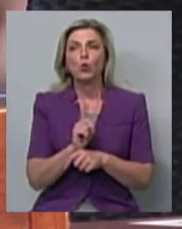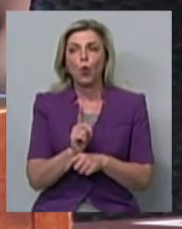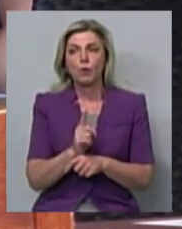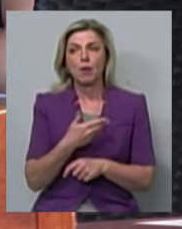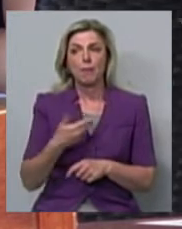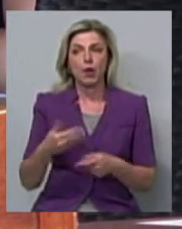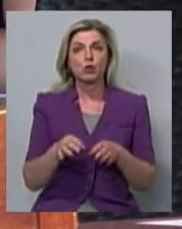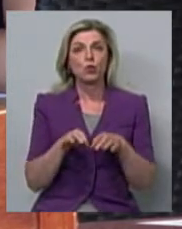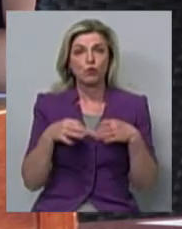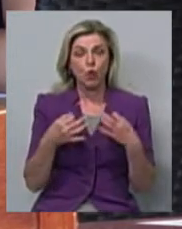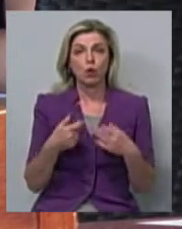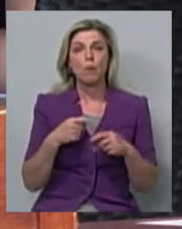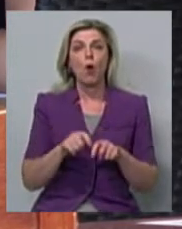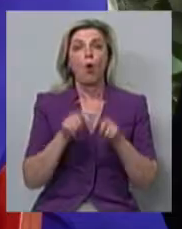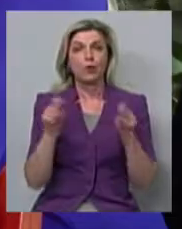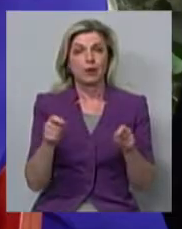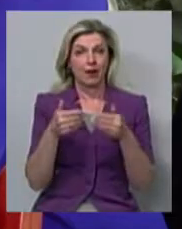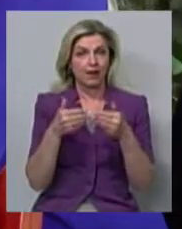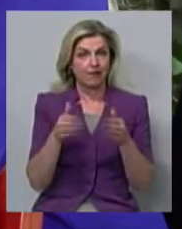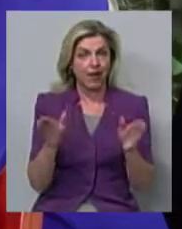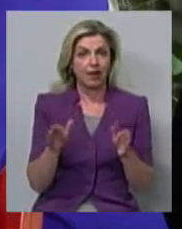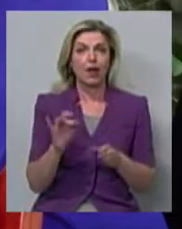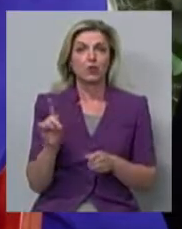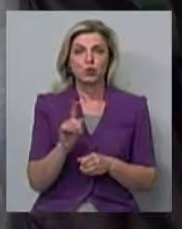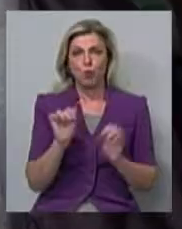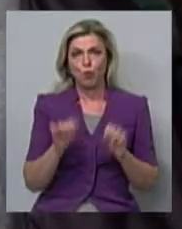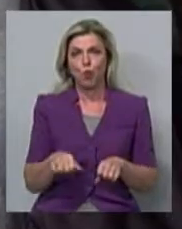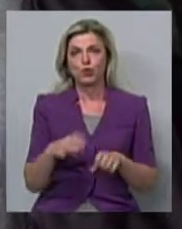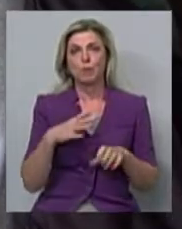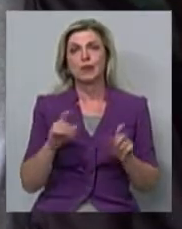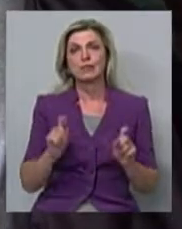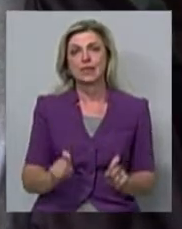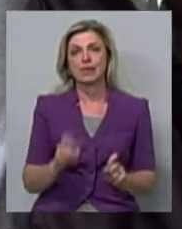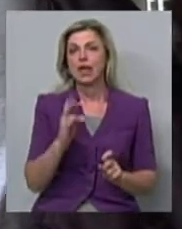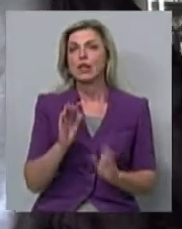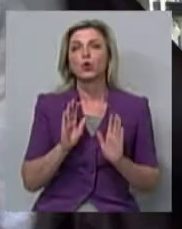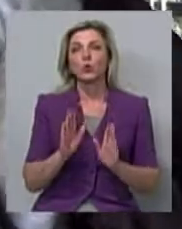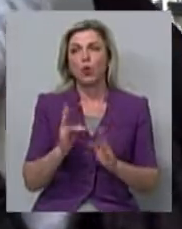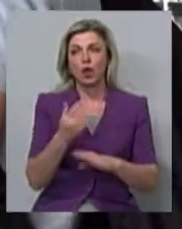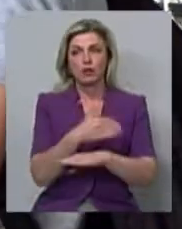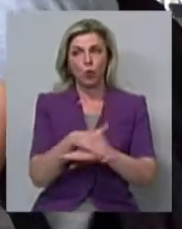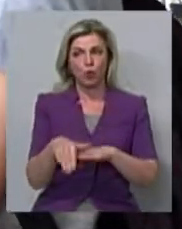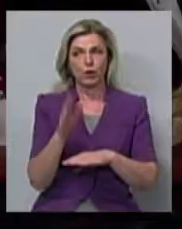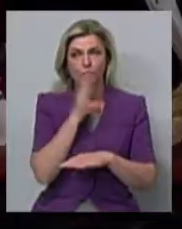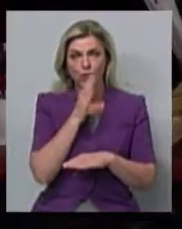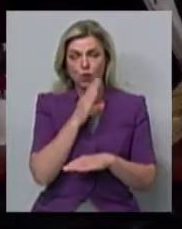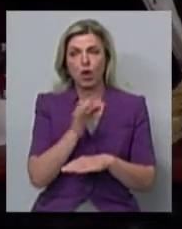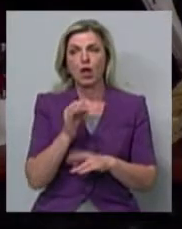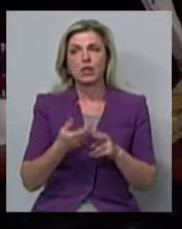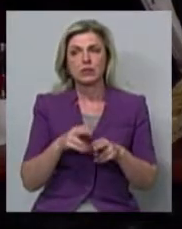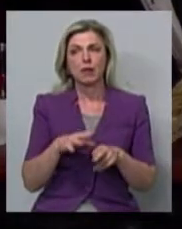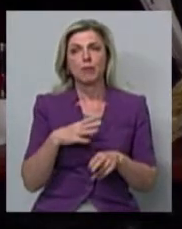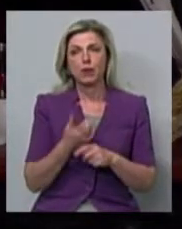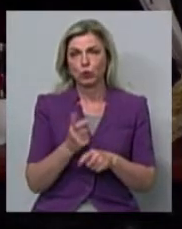то ми відкрили свої двері для того, щоб можна було сидіти вже і не тільки зовні. Але це було дуже важко